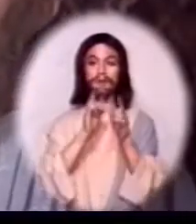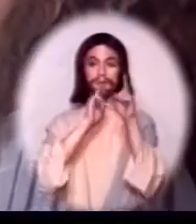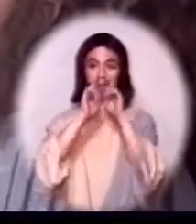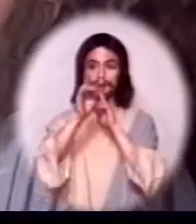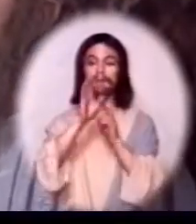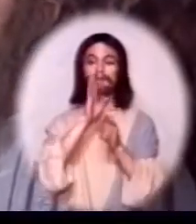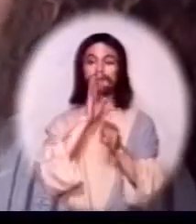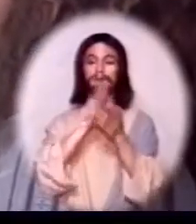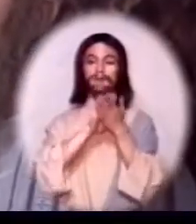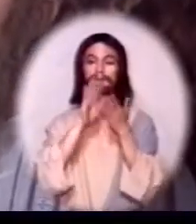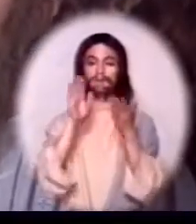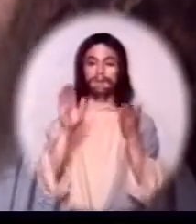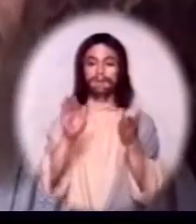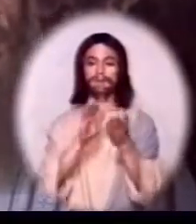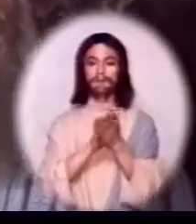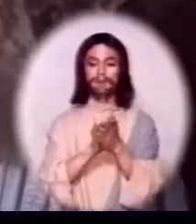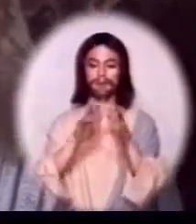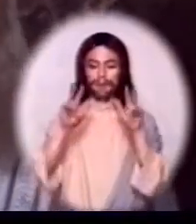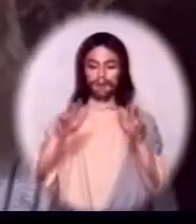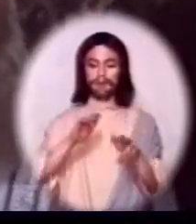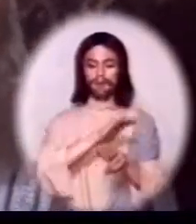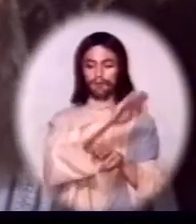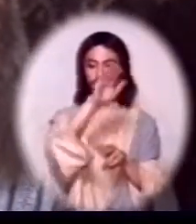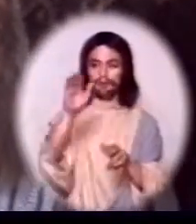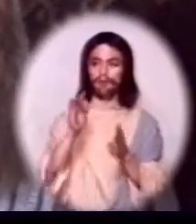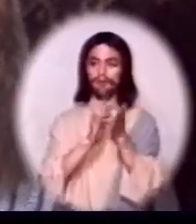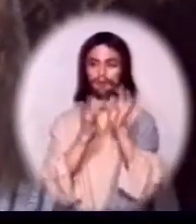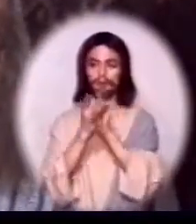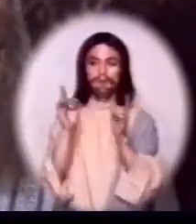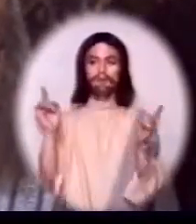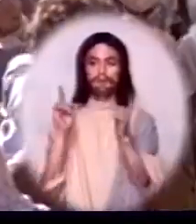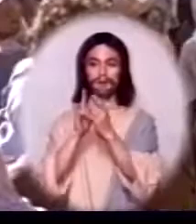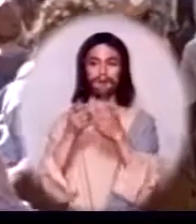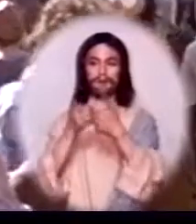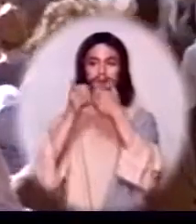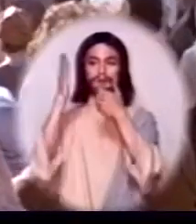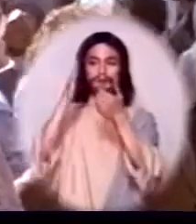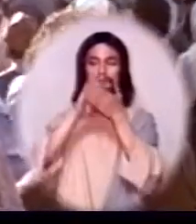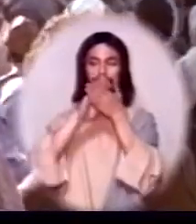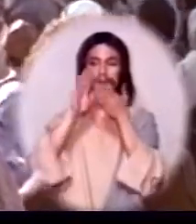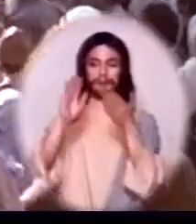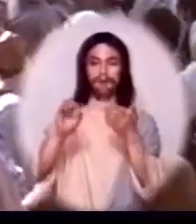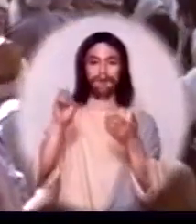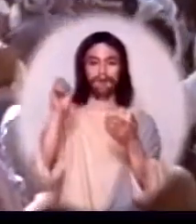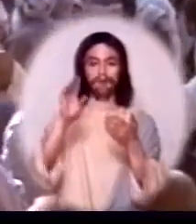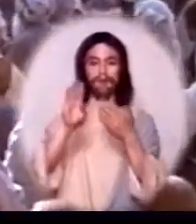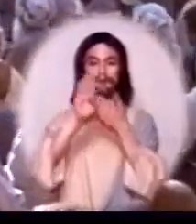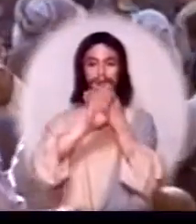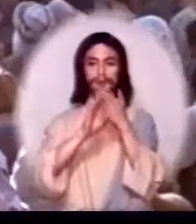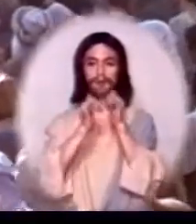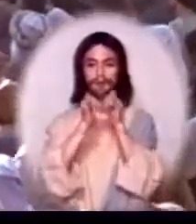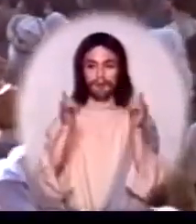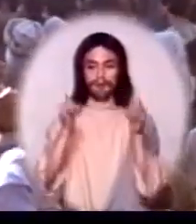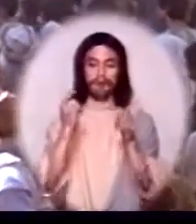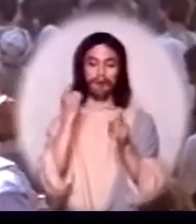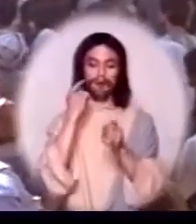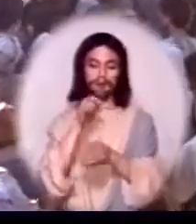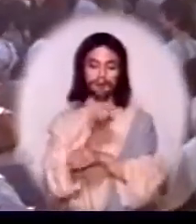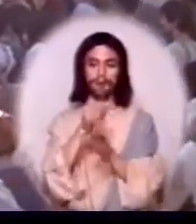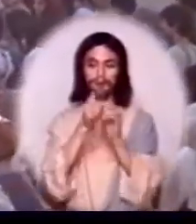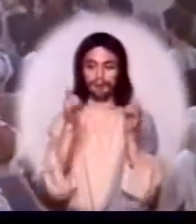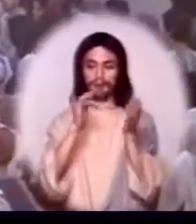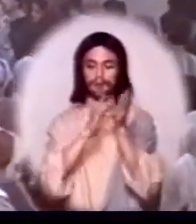그 말이 맞을 거요. 이제 우리가 그와 맞서야 할 때요. 또한 바리새인과 거짓 서기관들이